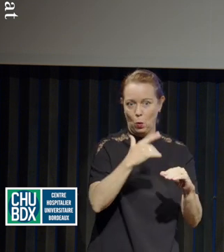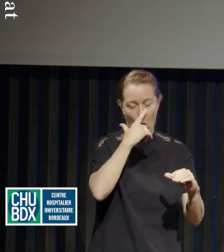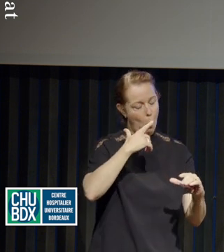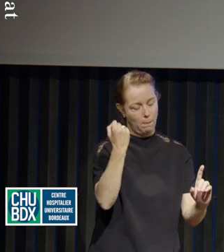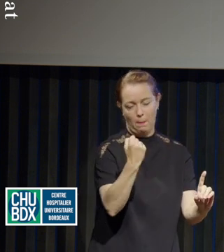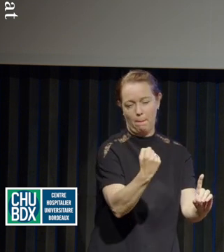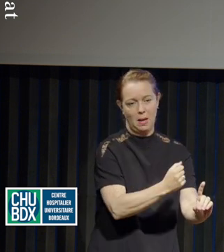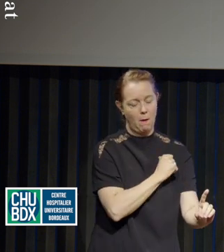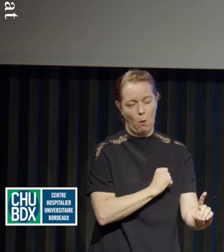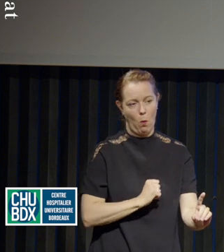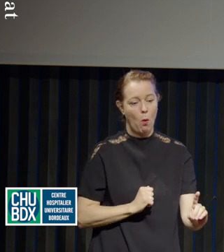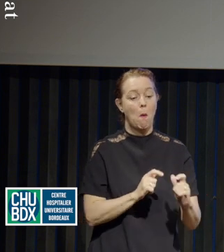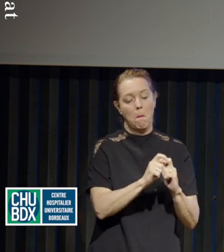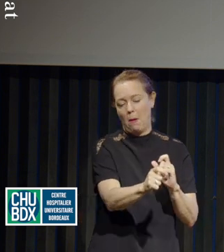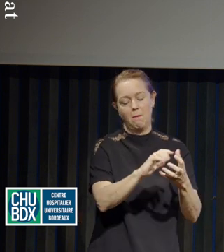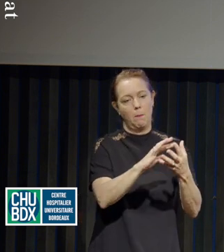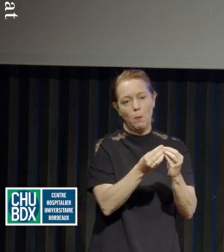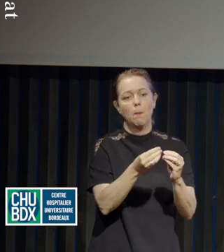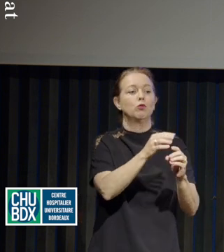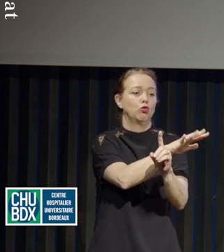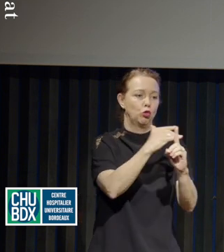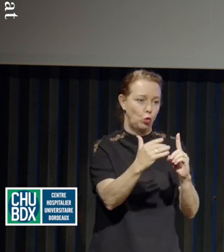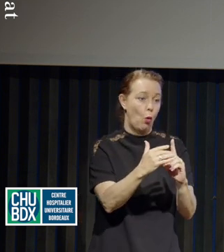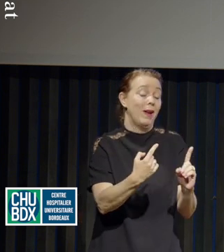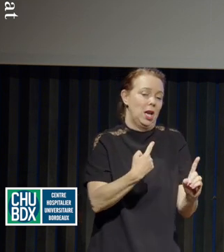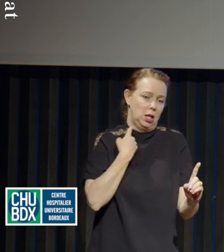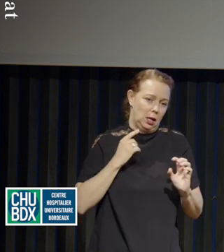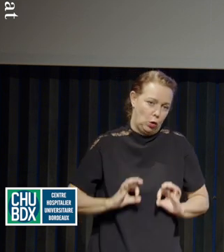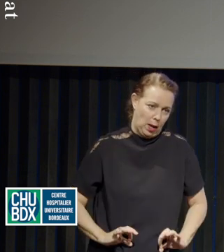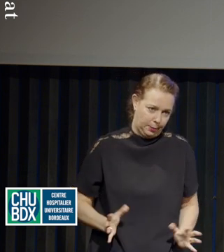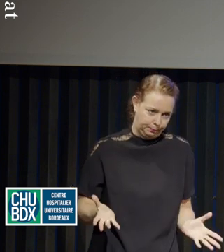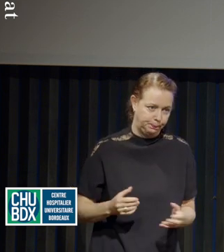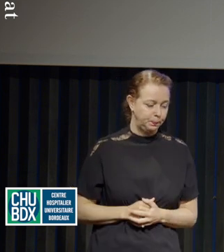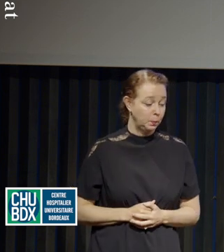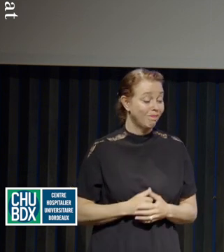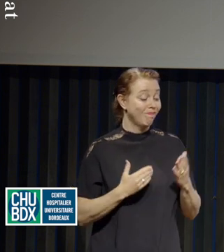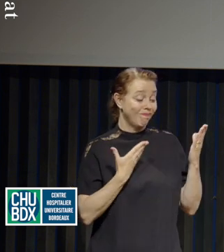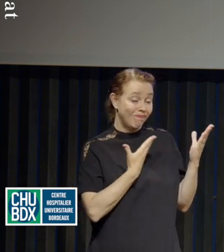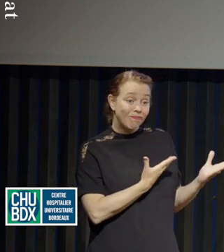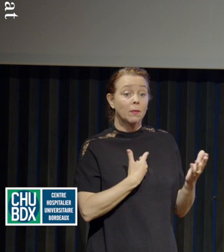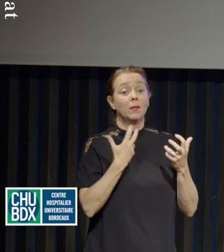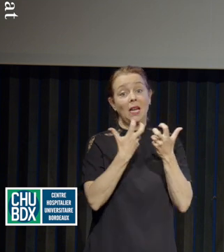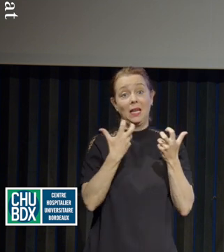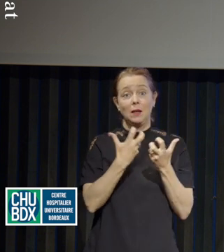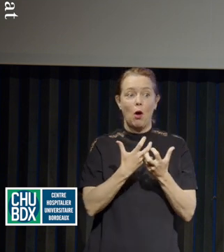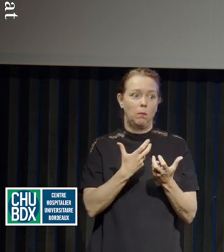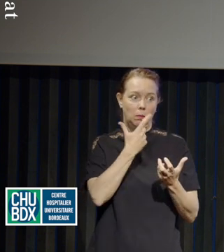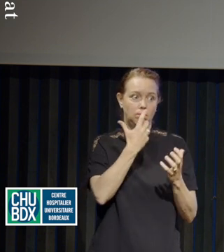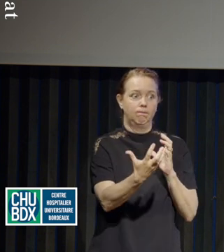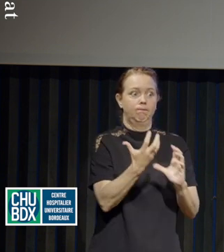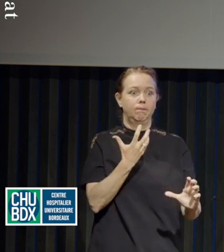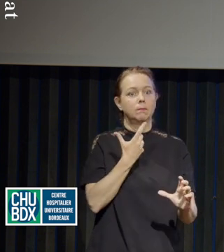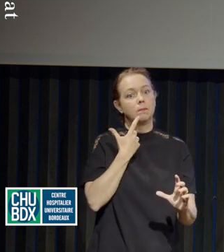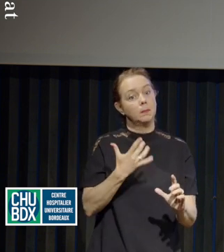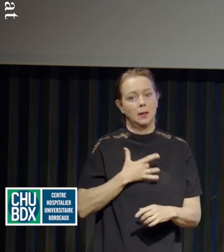de complications sociales avec un échec scolaire. Alors, cet exemple me paraît tout à fait intéressant